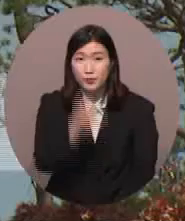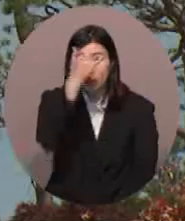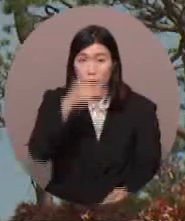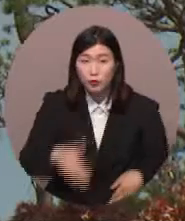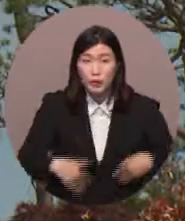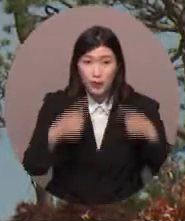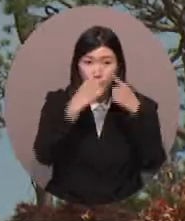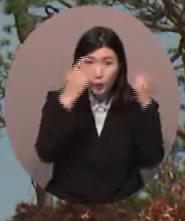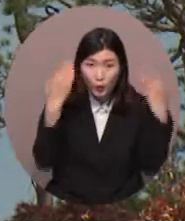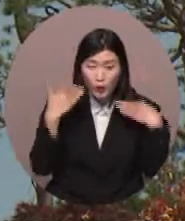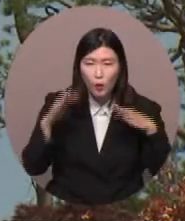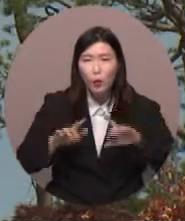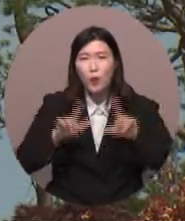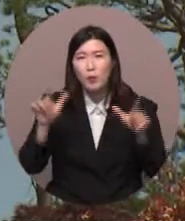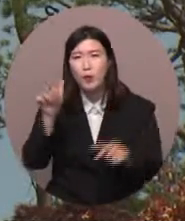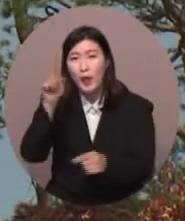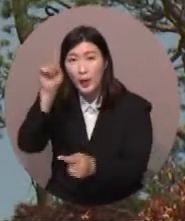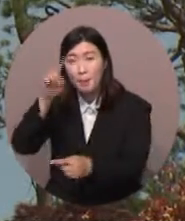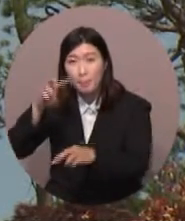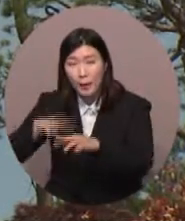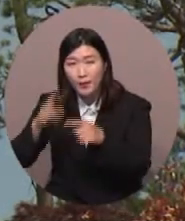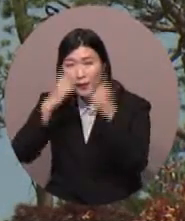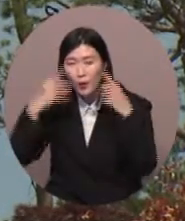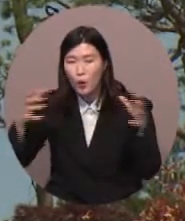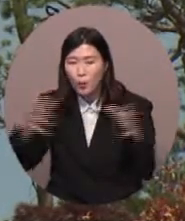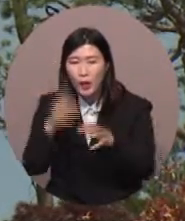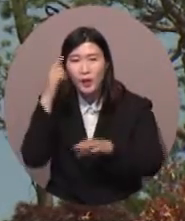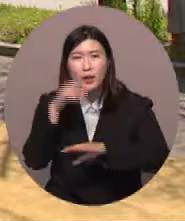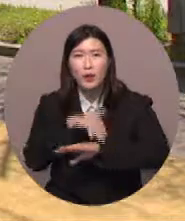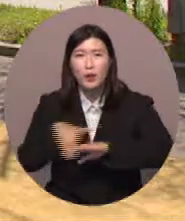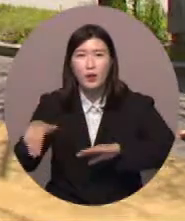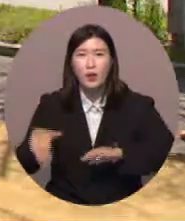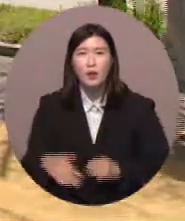충남대는 올해 초부터 1 밭에 와 의 통합 논의를 진행 중입니다